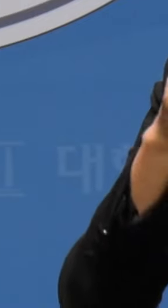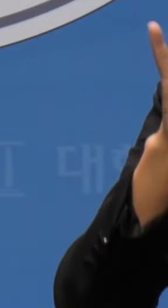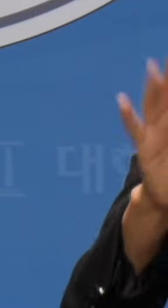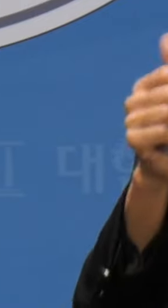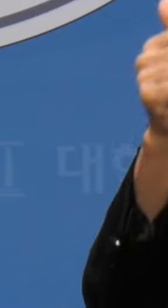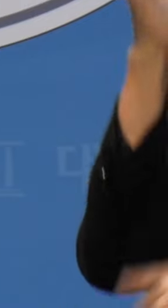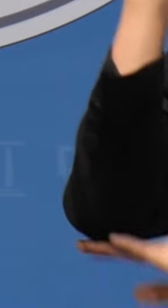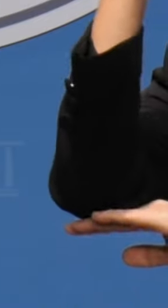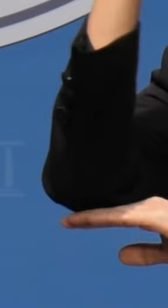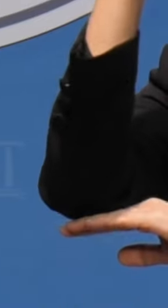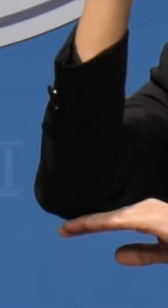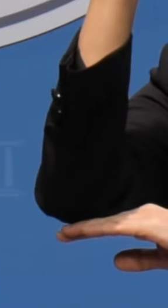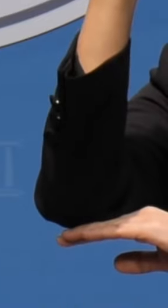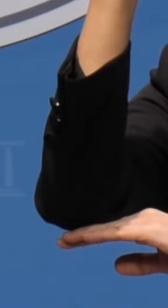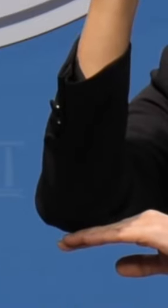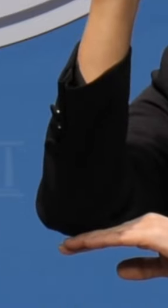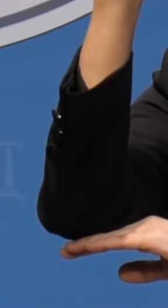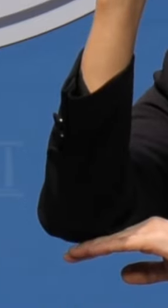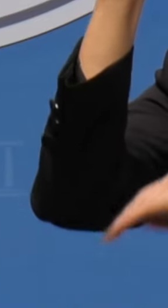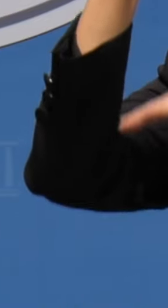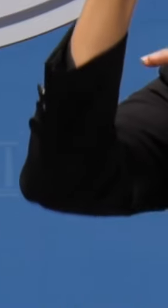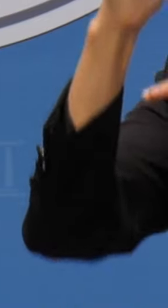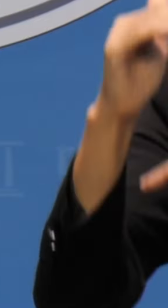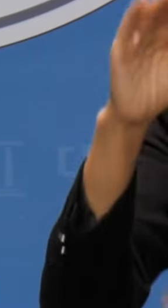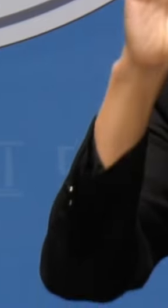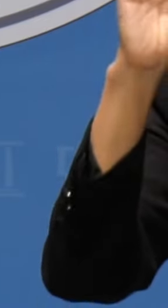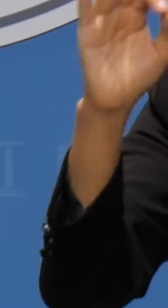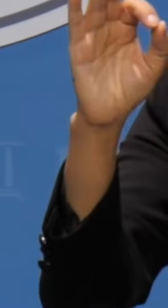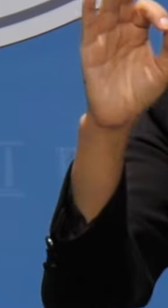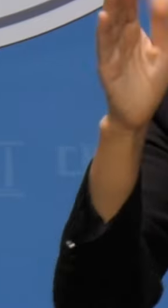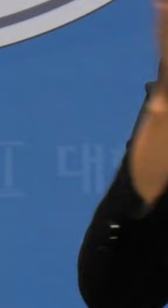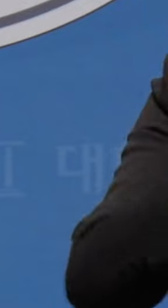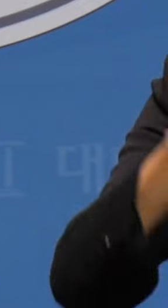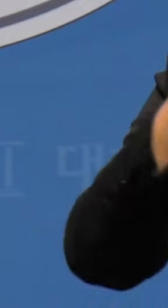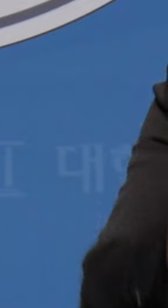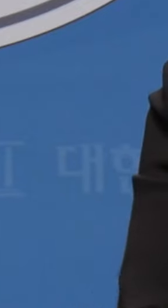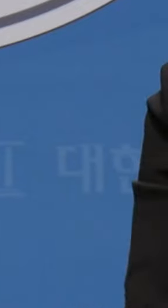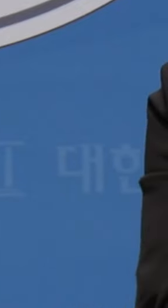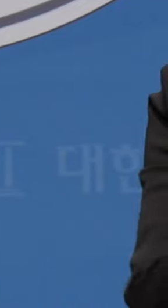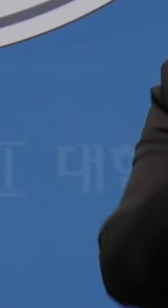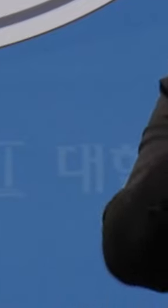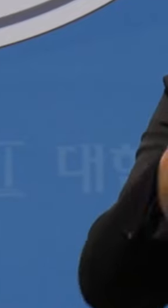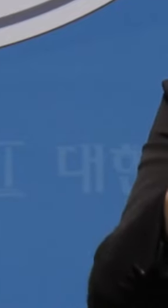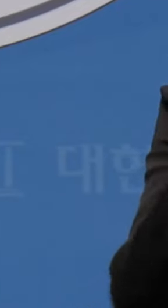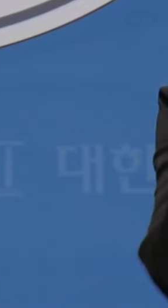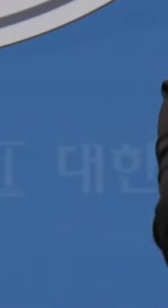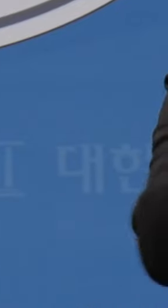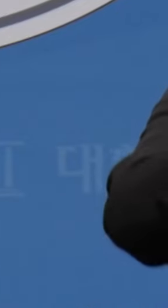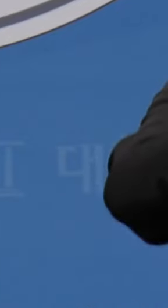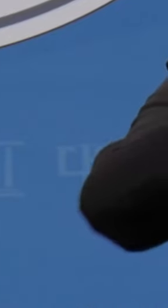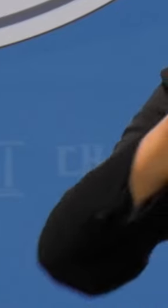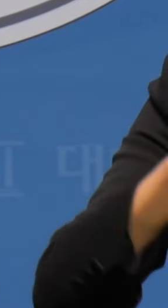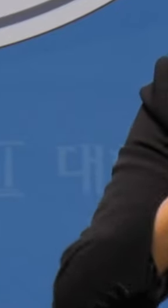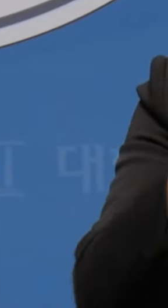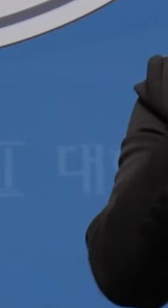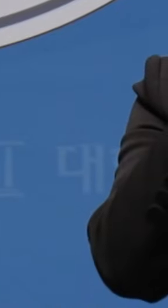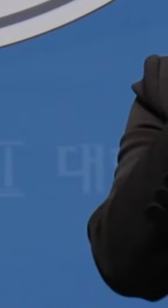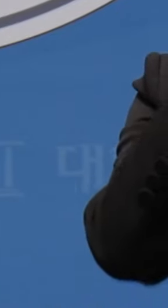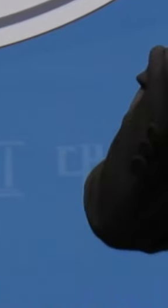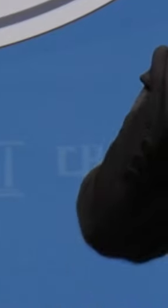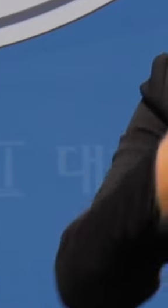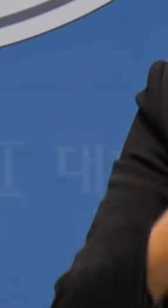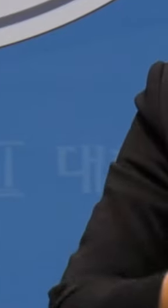명시의 폭로를 걸러듣는다고 해도 공천 개입, 여론 조작만으로도 윤석열 정부의